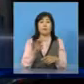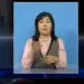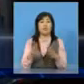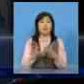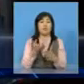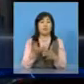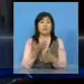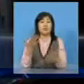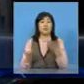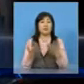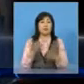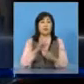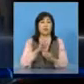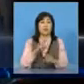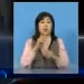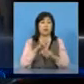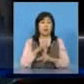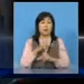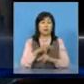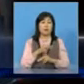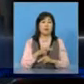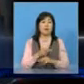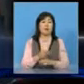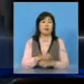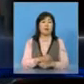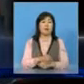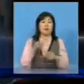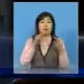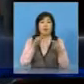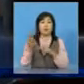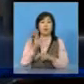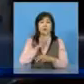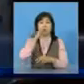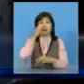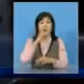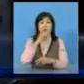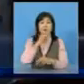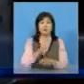недостаточны, если не будет работы и, естественно, контроля со стороны родителей.